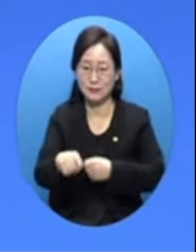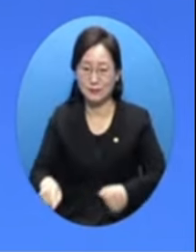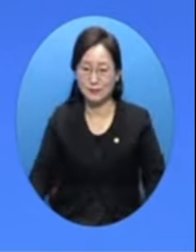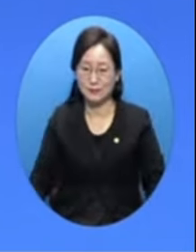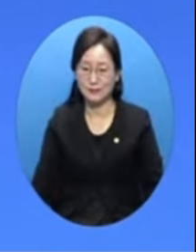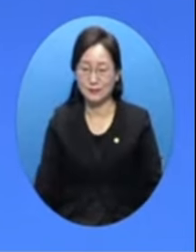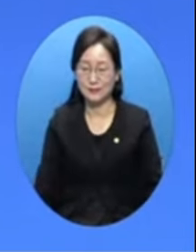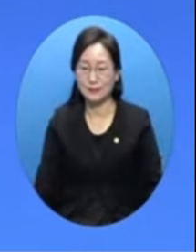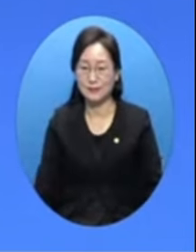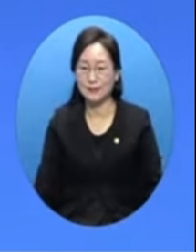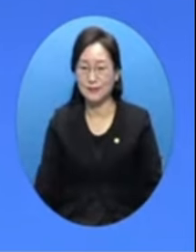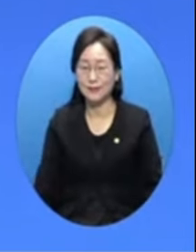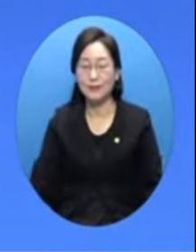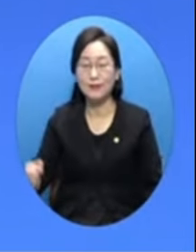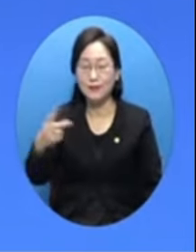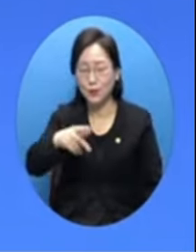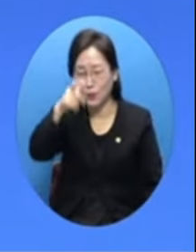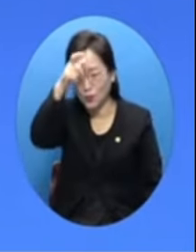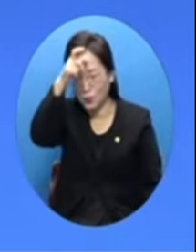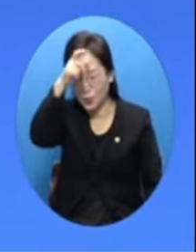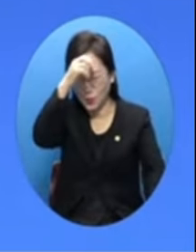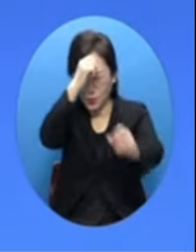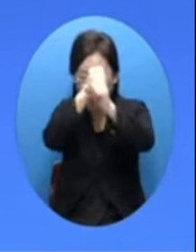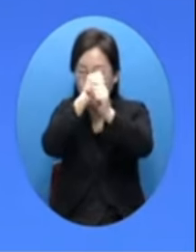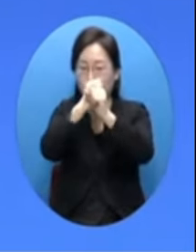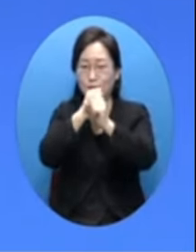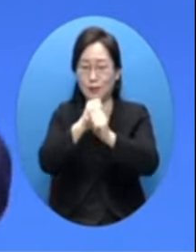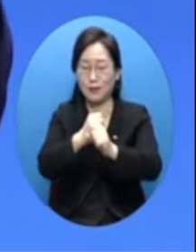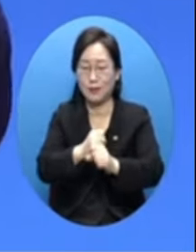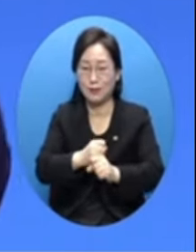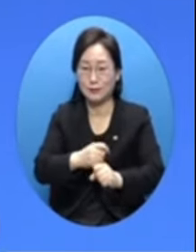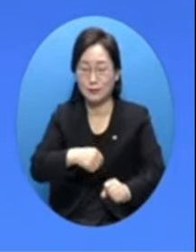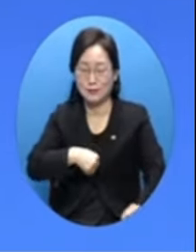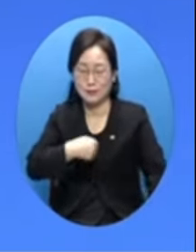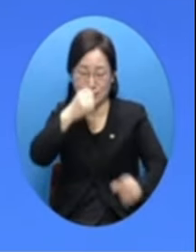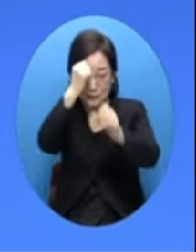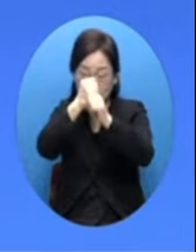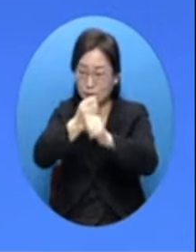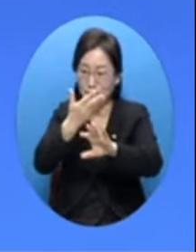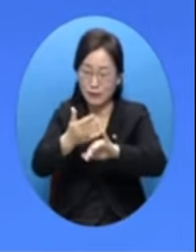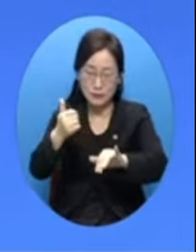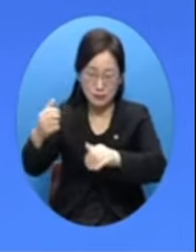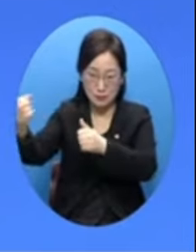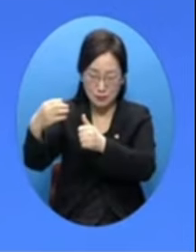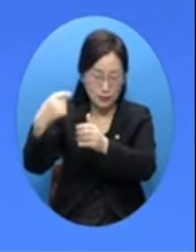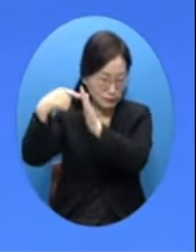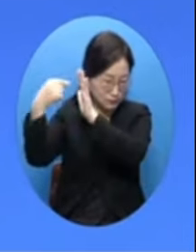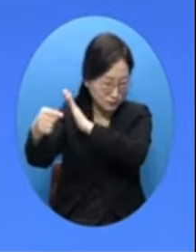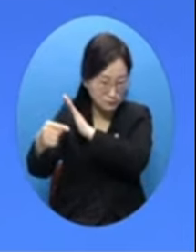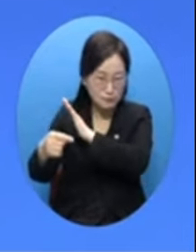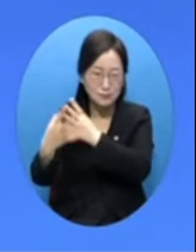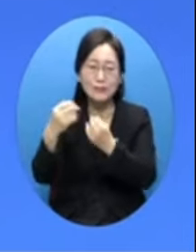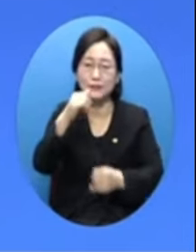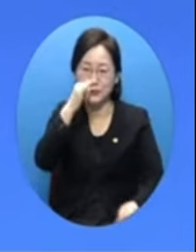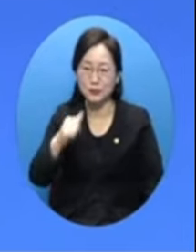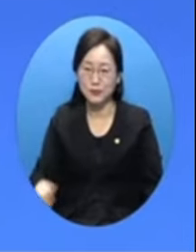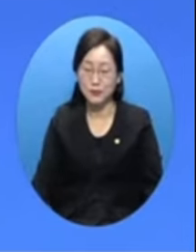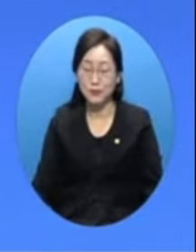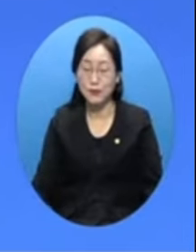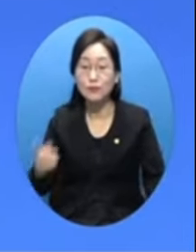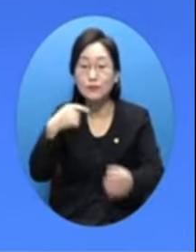것입니다 또 고집이셔서 자기 주장만 하고 남의기를 들으라고 하지 않는 사람도 있습니다